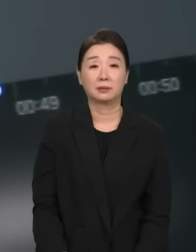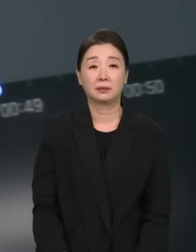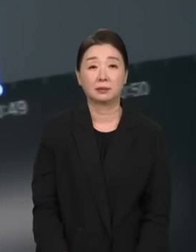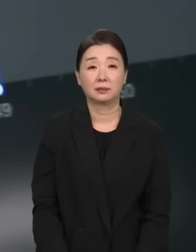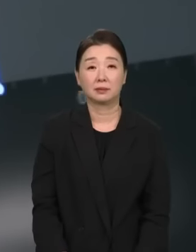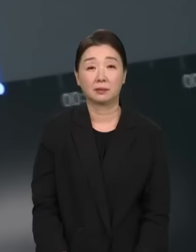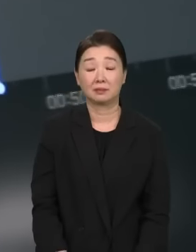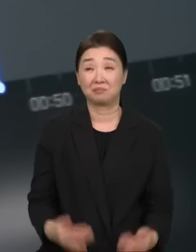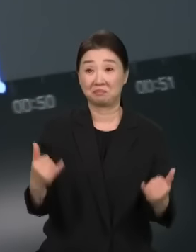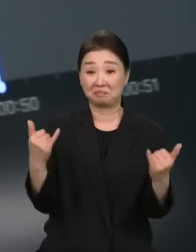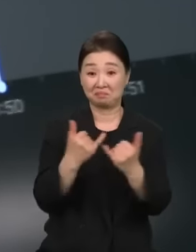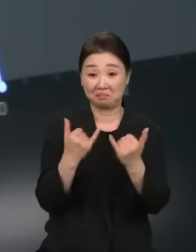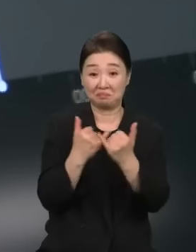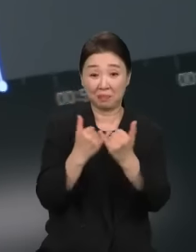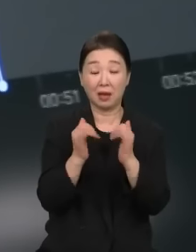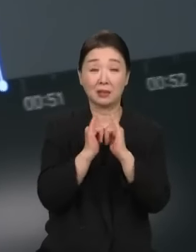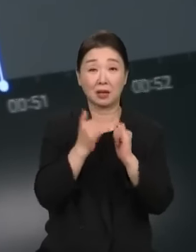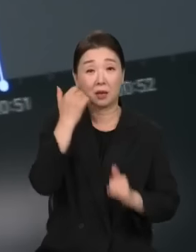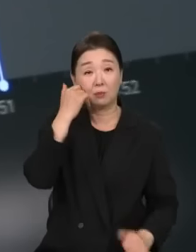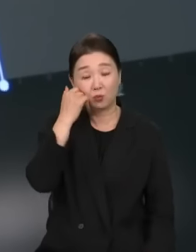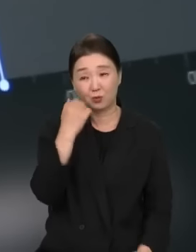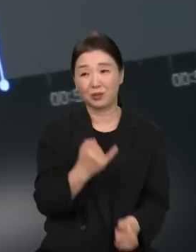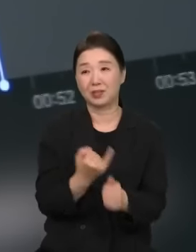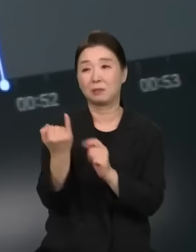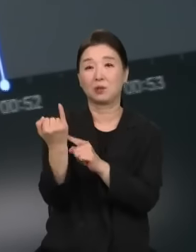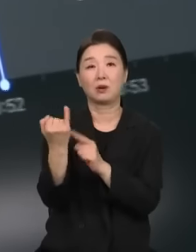진술했습니다을 주고받은 사람이